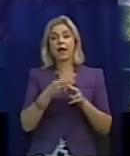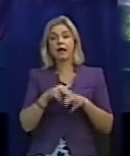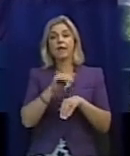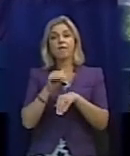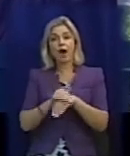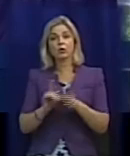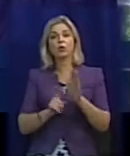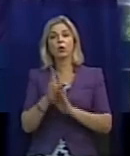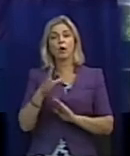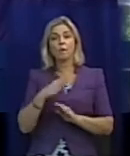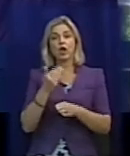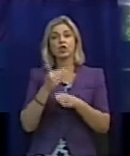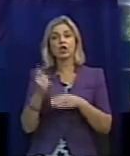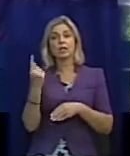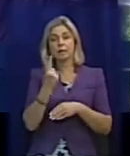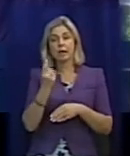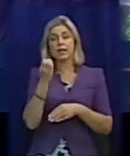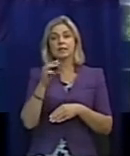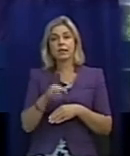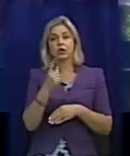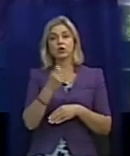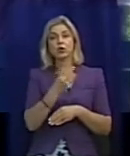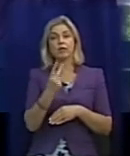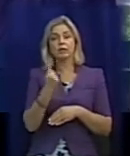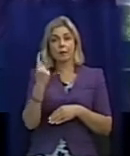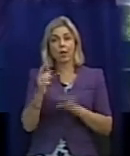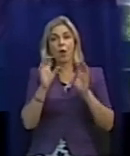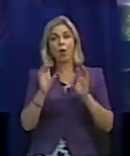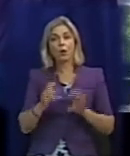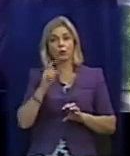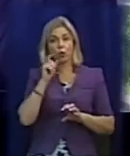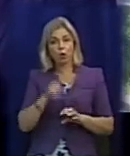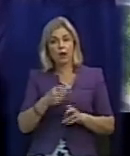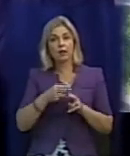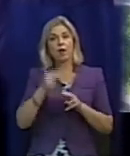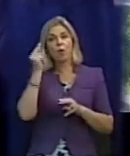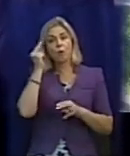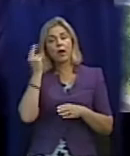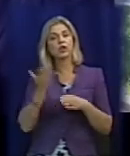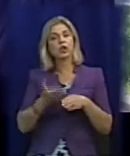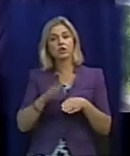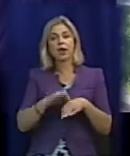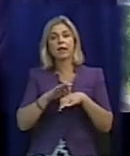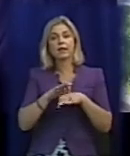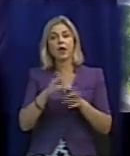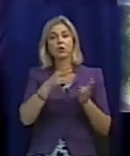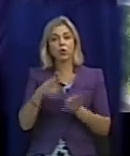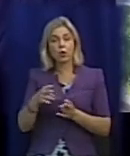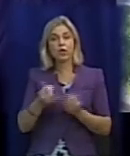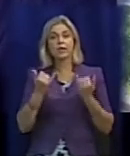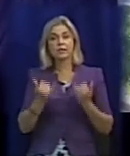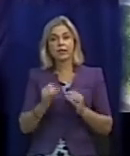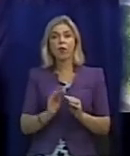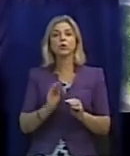кримінальне провадження за частиною 1 статті 121 Кримінального кодексу України. Це умисне тяжке тілесне ушкодження. Сьогодні